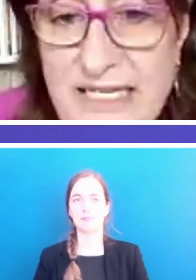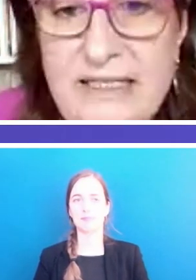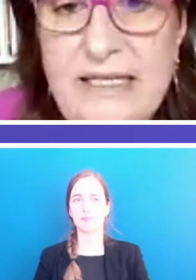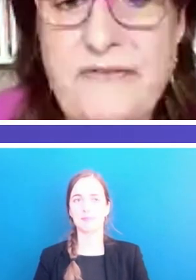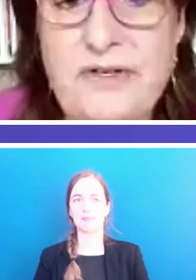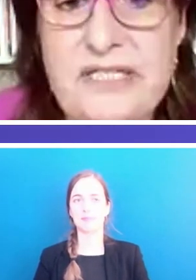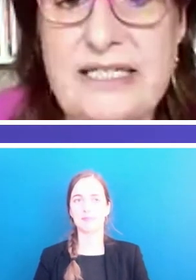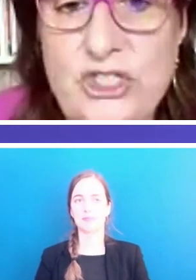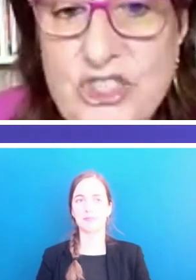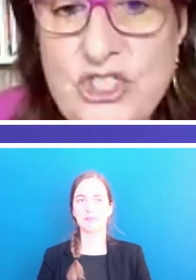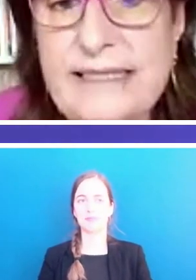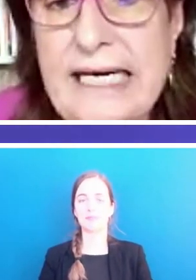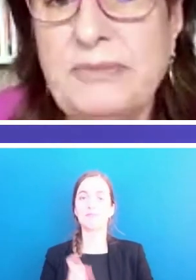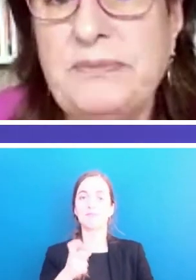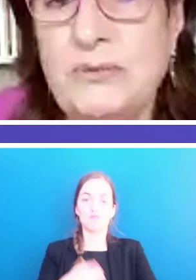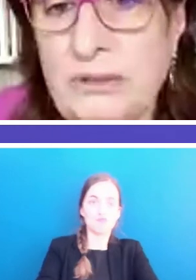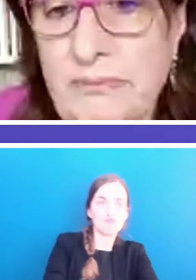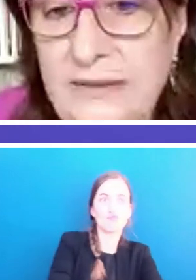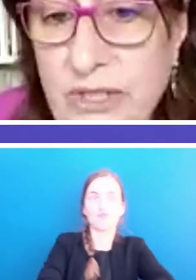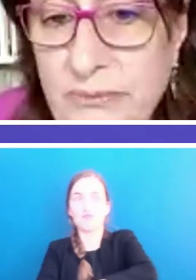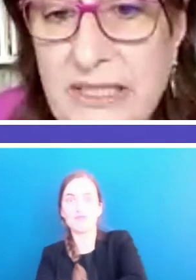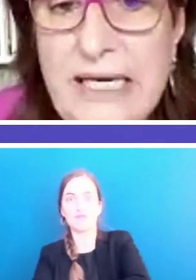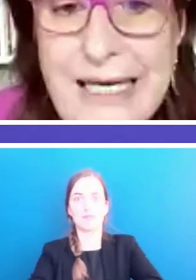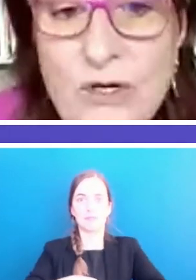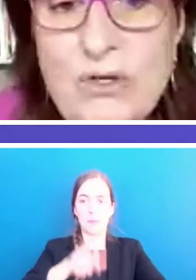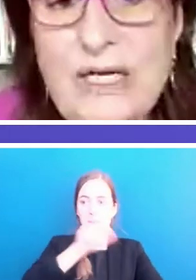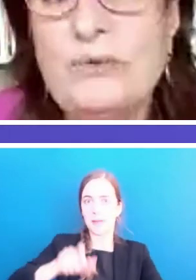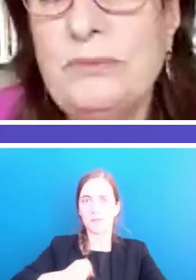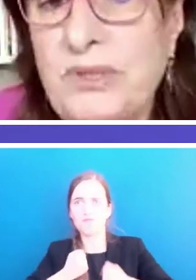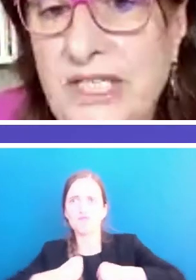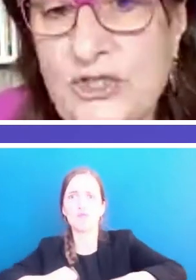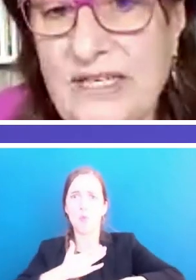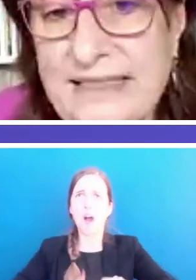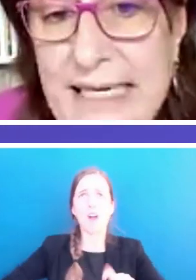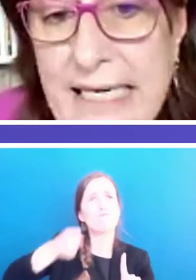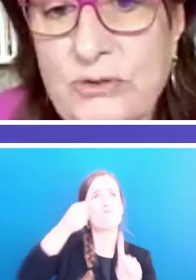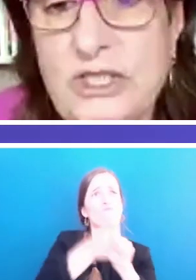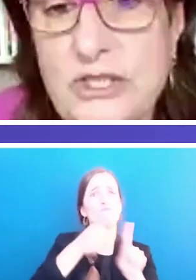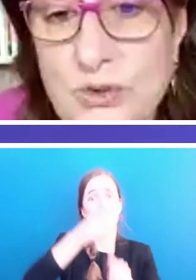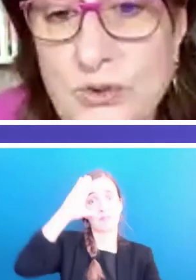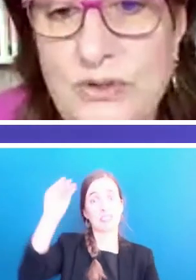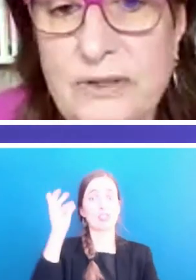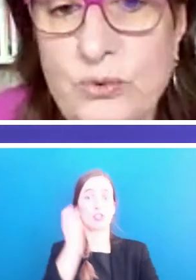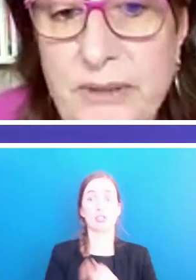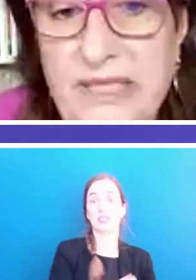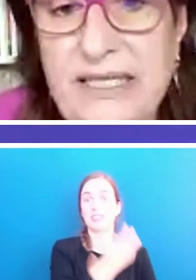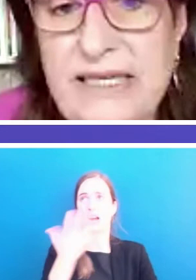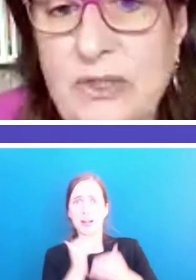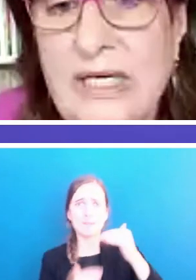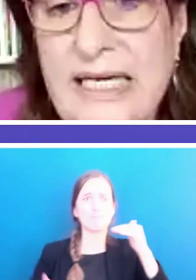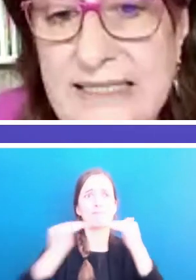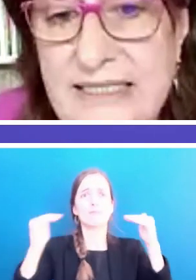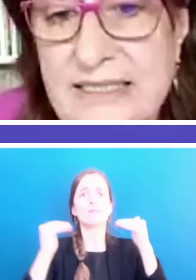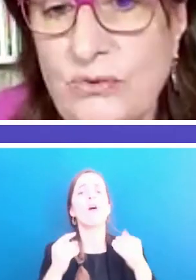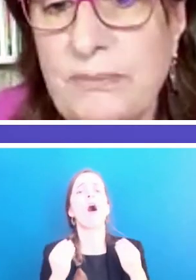الجندرية للجائحة هي رقمية. نعم كما ذكرتي يوجد فجوة رقمية بين النساء والرجال، كيف يمكننا أن نردم هذه